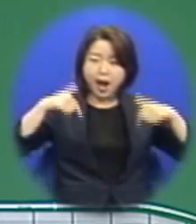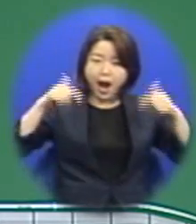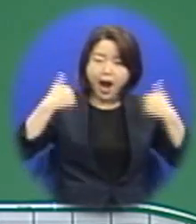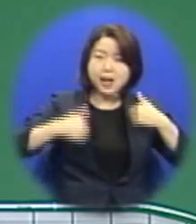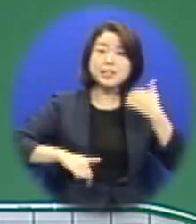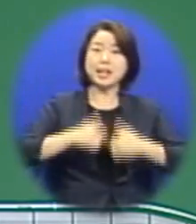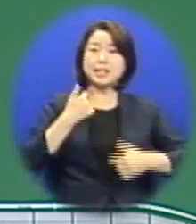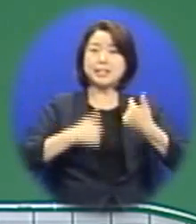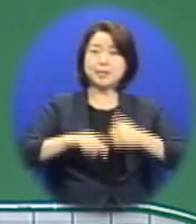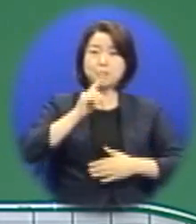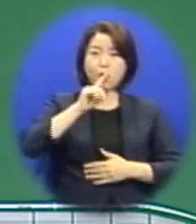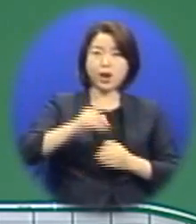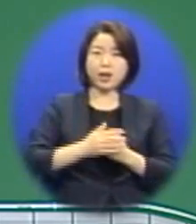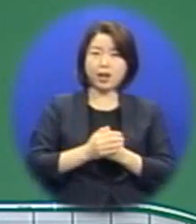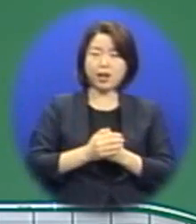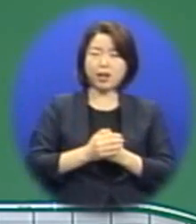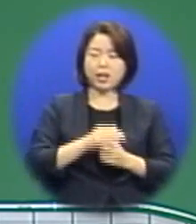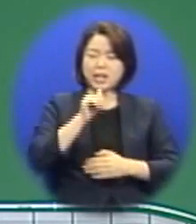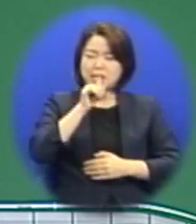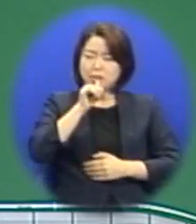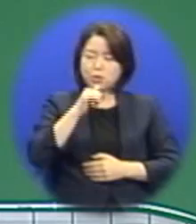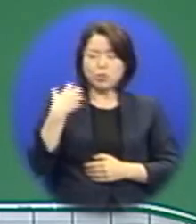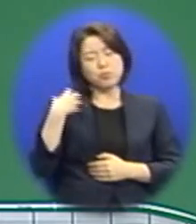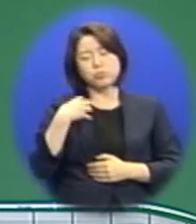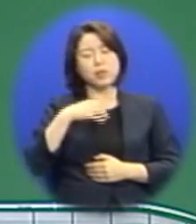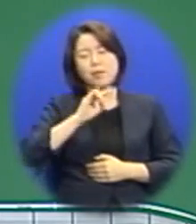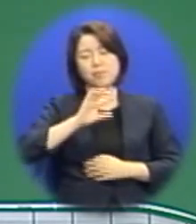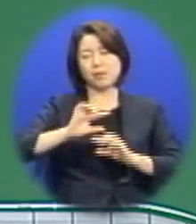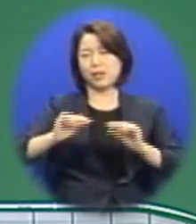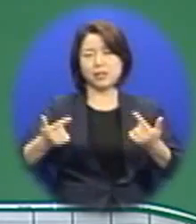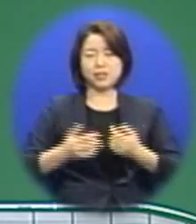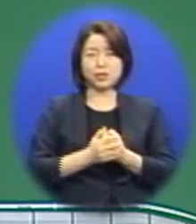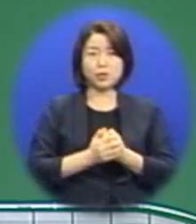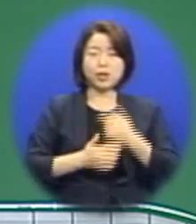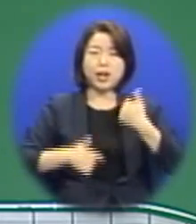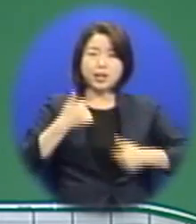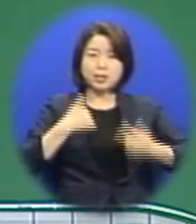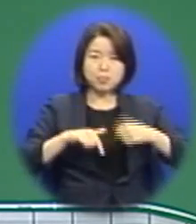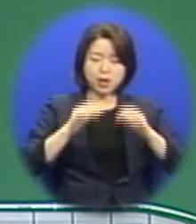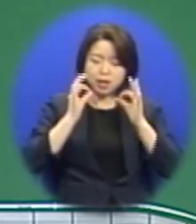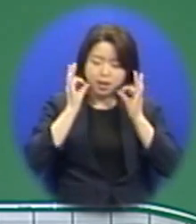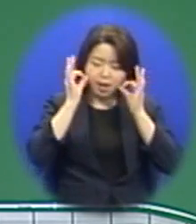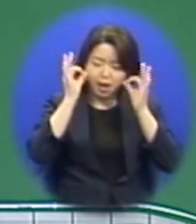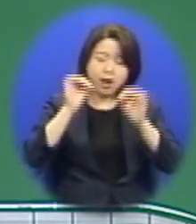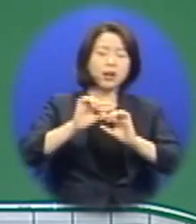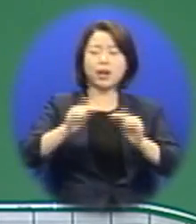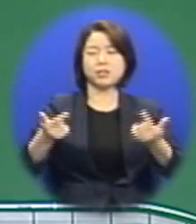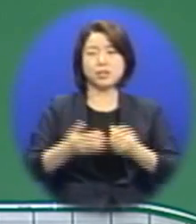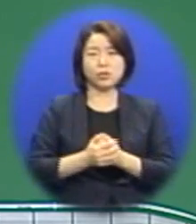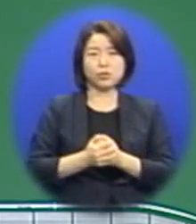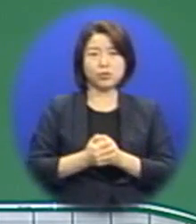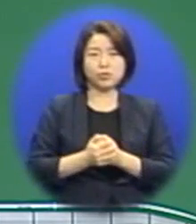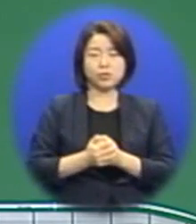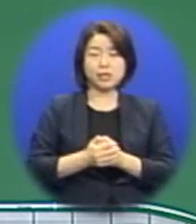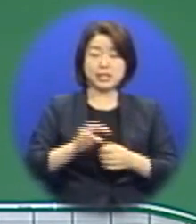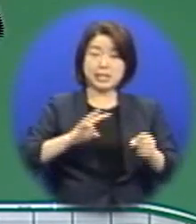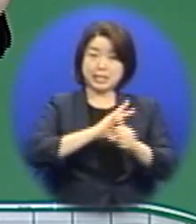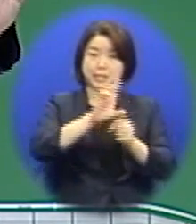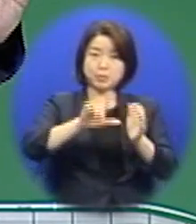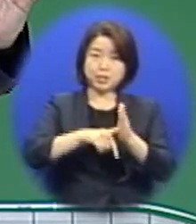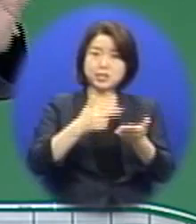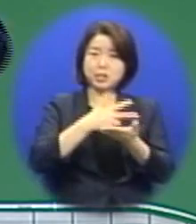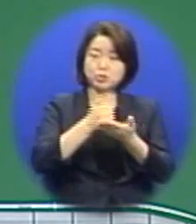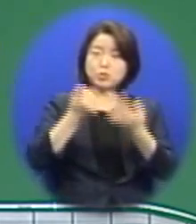기뻐하라. 결코 부담스러운 이야기 아닙니다. 기뻐하도록 노력하라는 게 아닙니다. 24시간